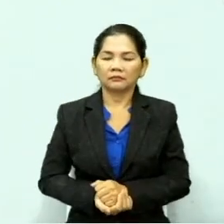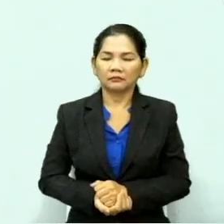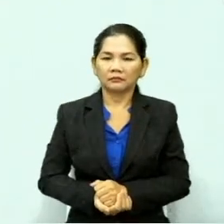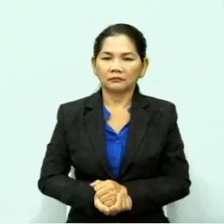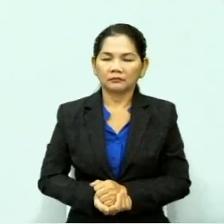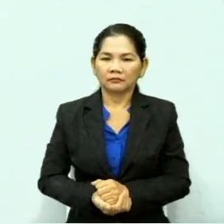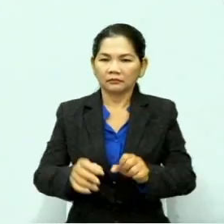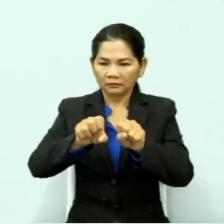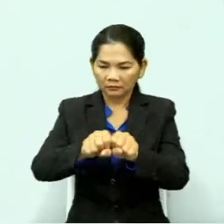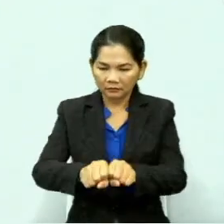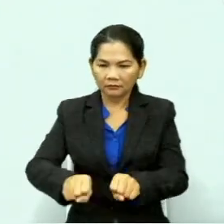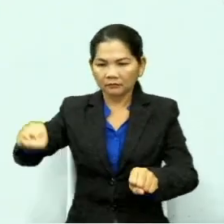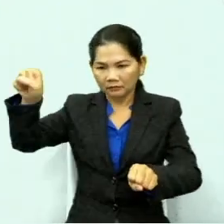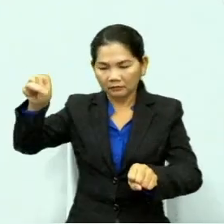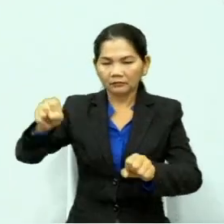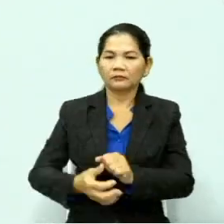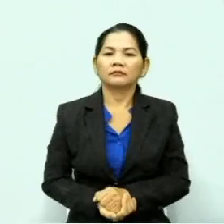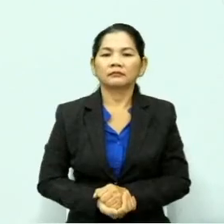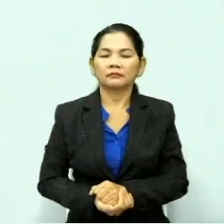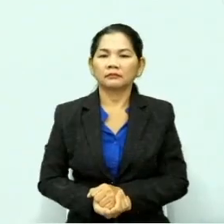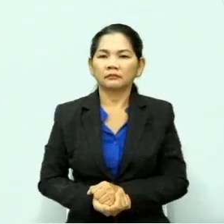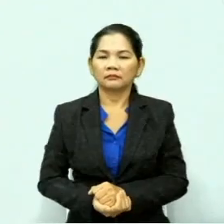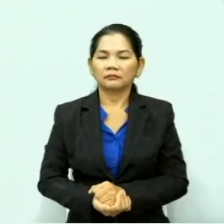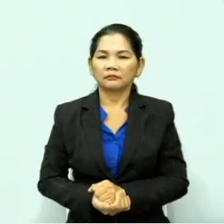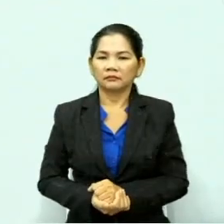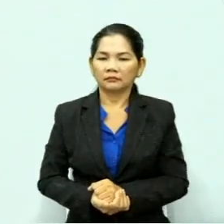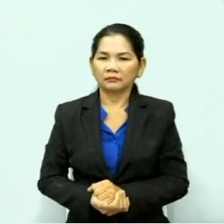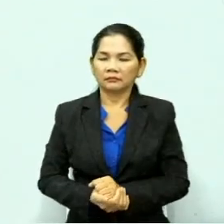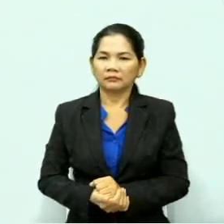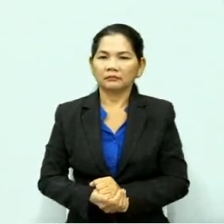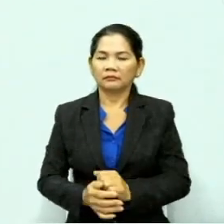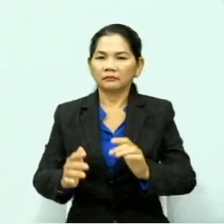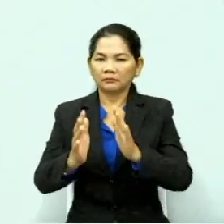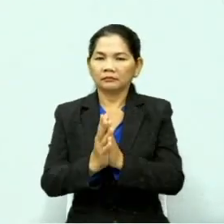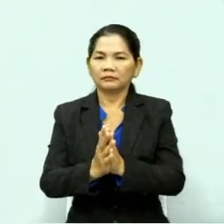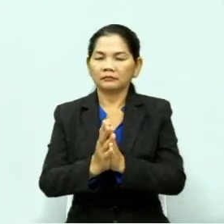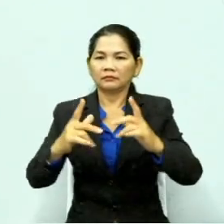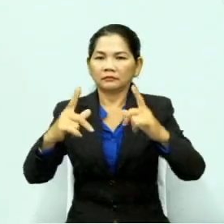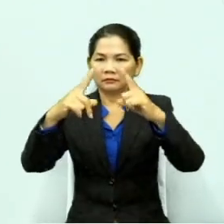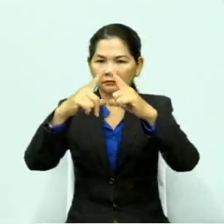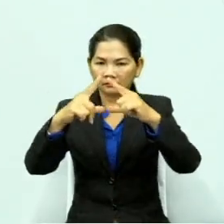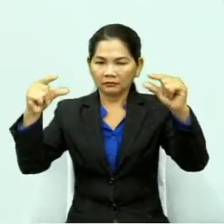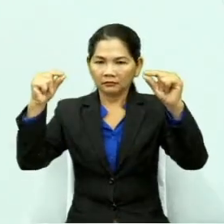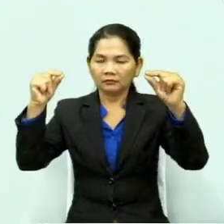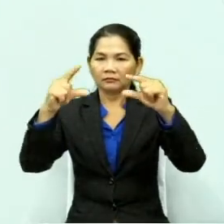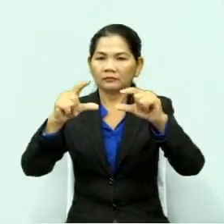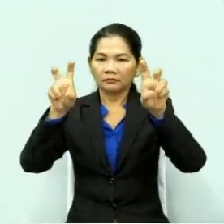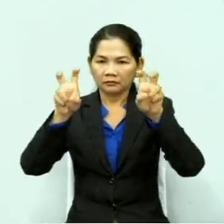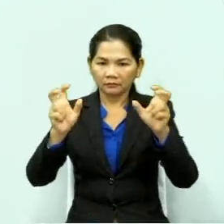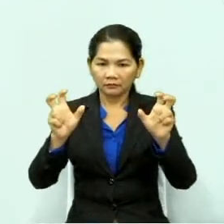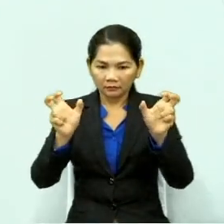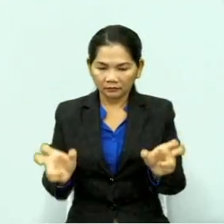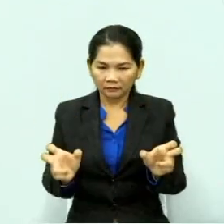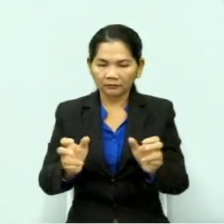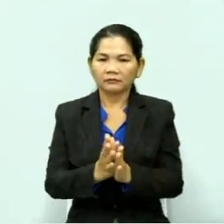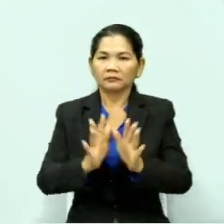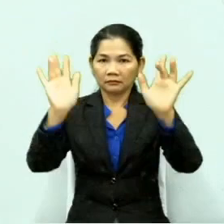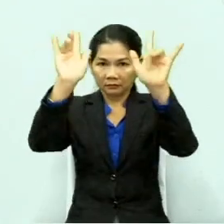prasad bạch hán prasad bần tí cái đấy prasad bà